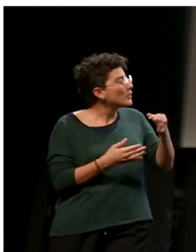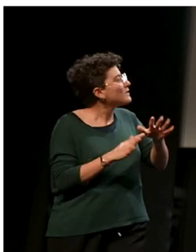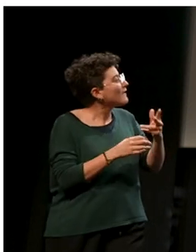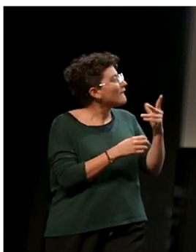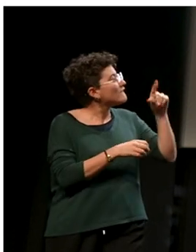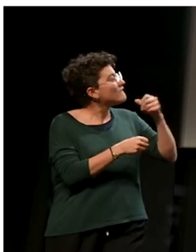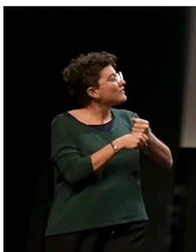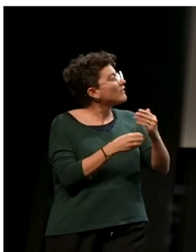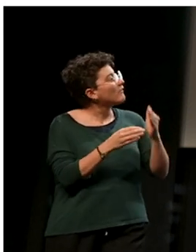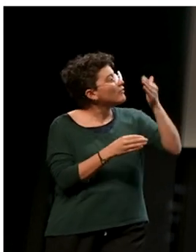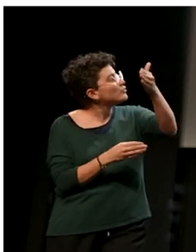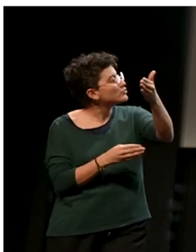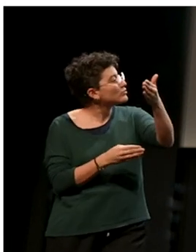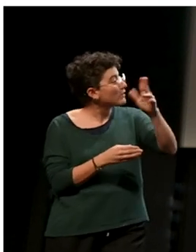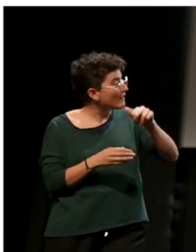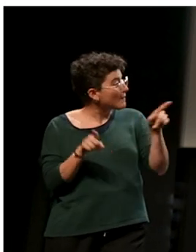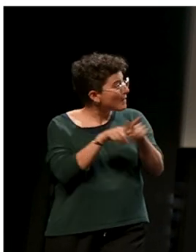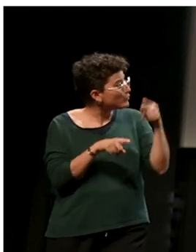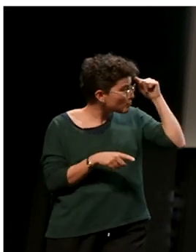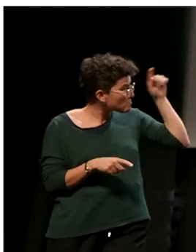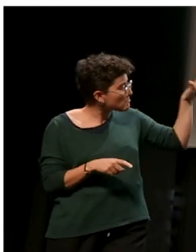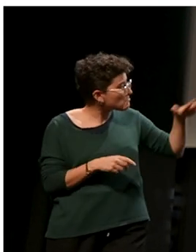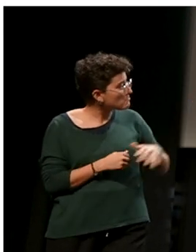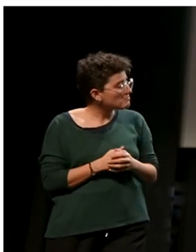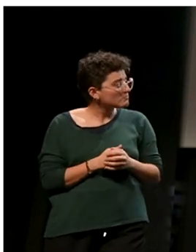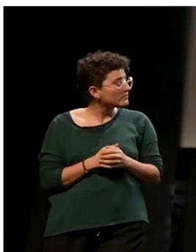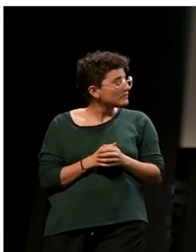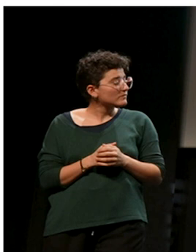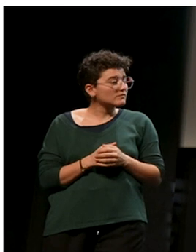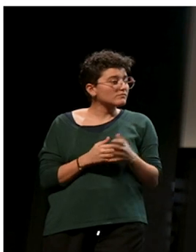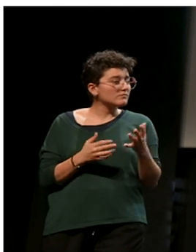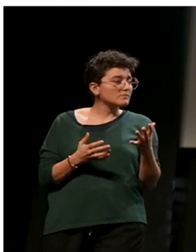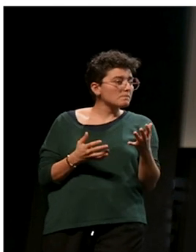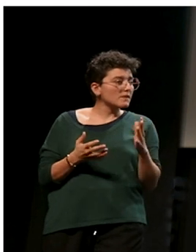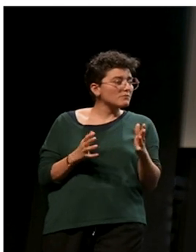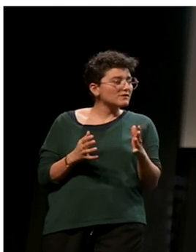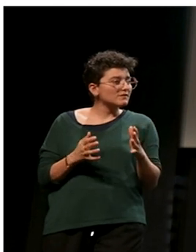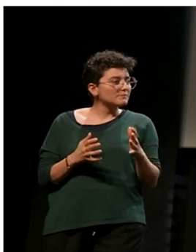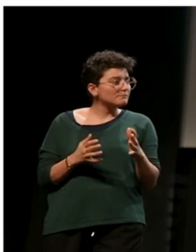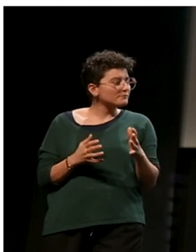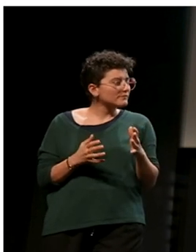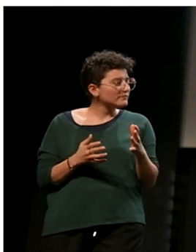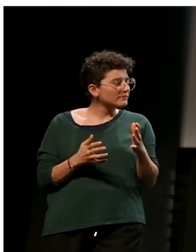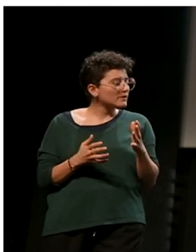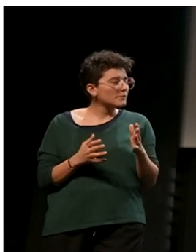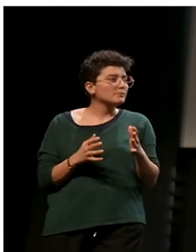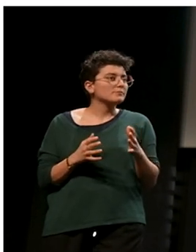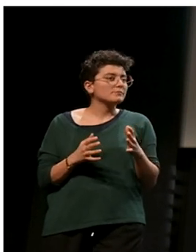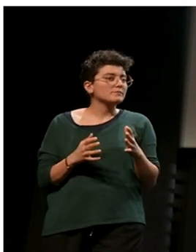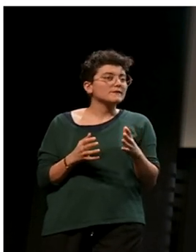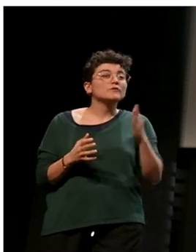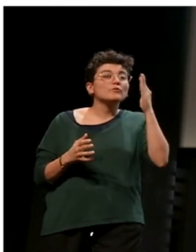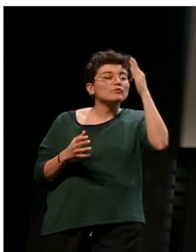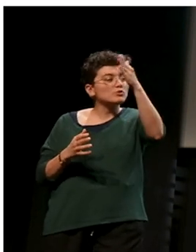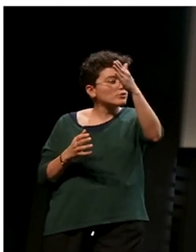Est-ce que dans 20 ans, ça va être le cas, une fois qu'ils ont, entre guillemets, est-ce que la prochaine, dit autrement peut-être, Pierrot, est-ce que la palette du futur,